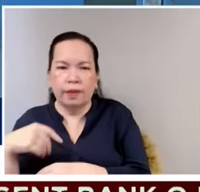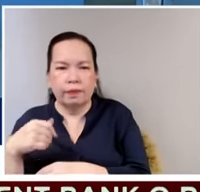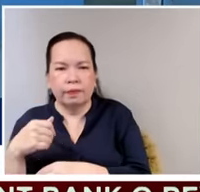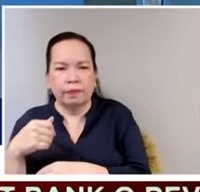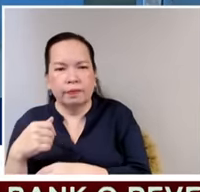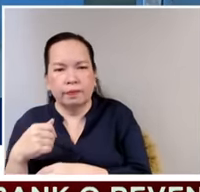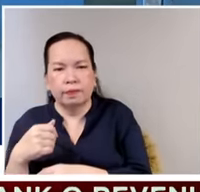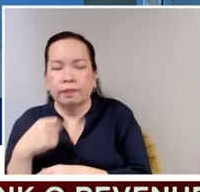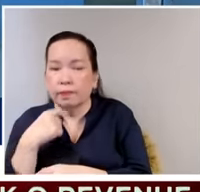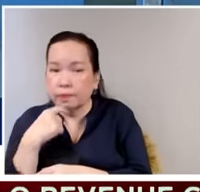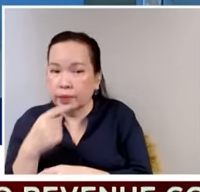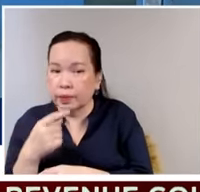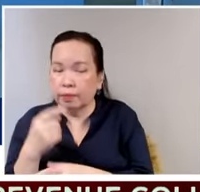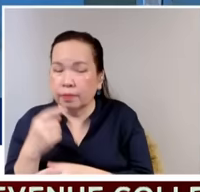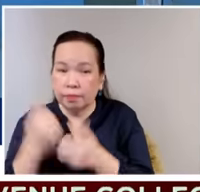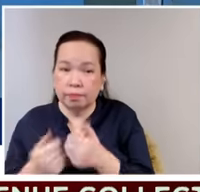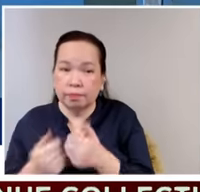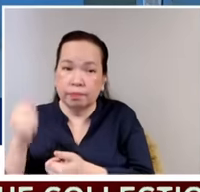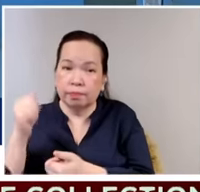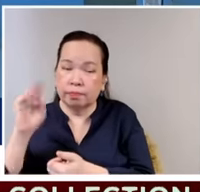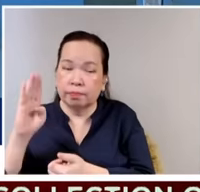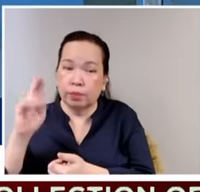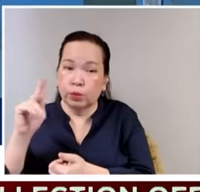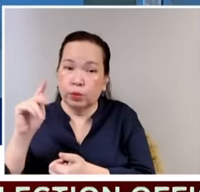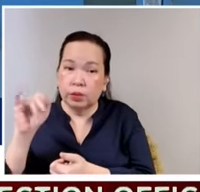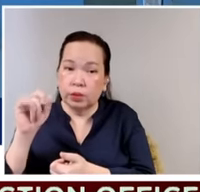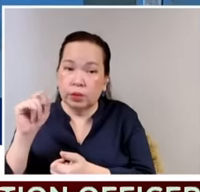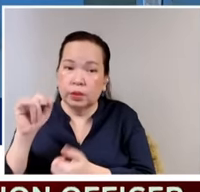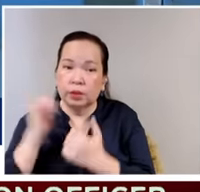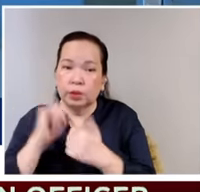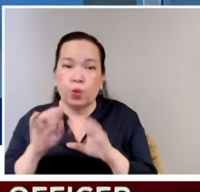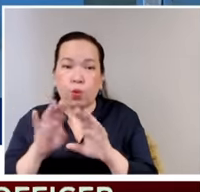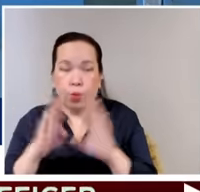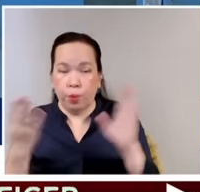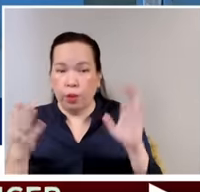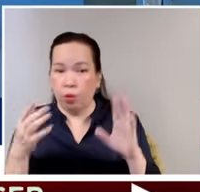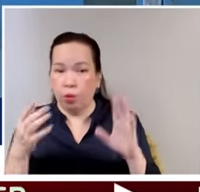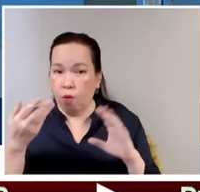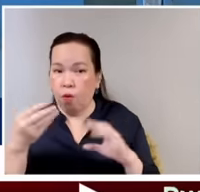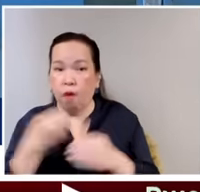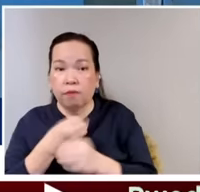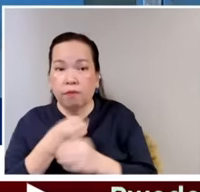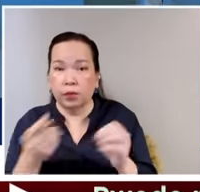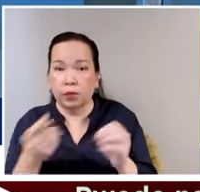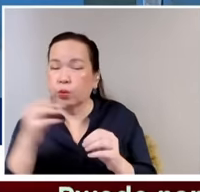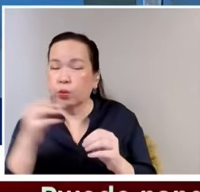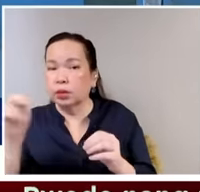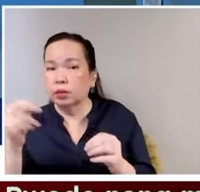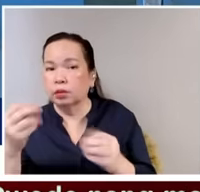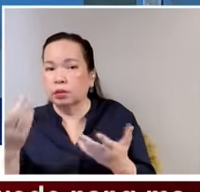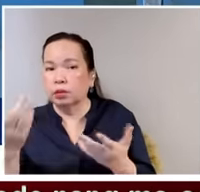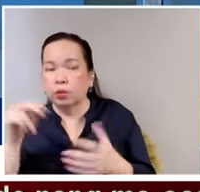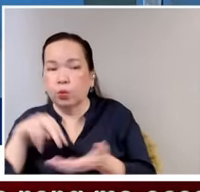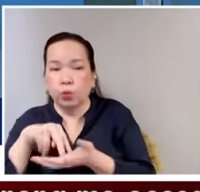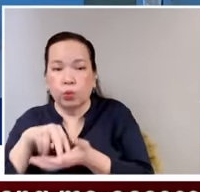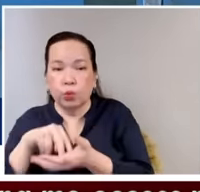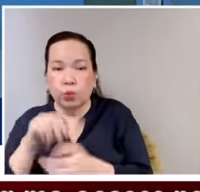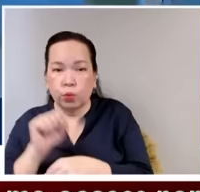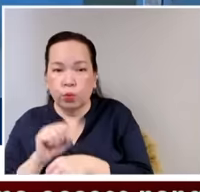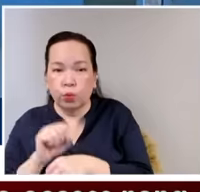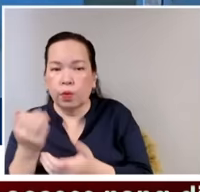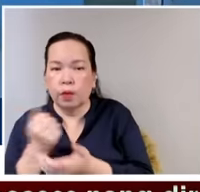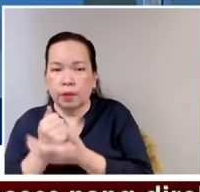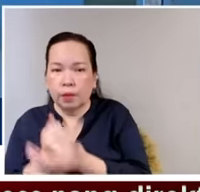Secretary Bautista ay bukas, mananatiling bukas ang kanyang opisina para dun sa mga empleyadong nais pang manghingi